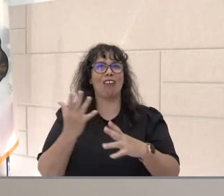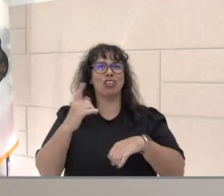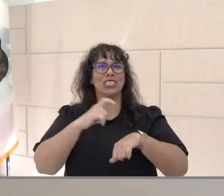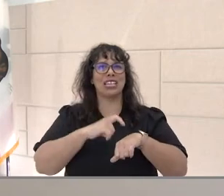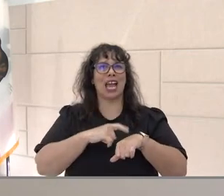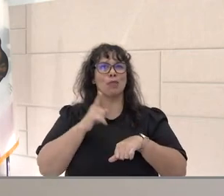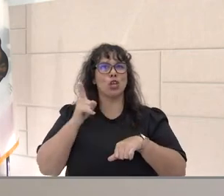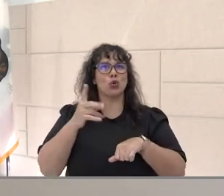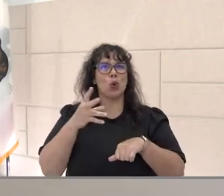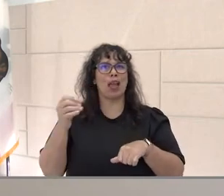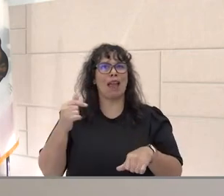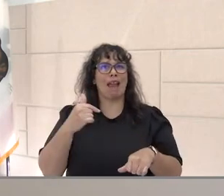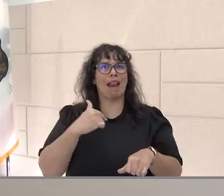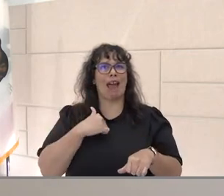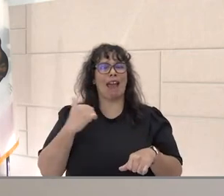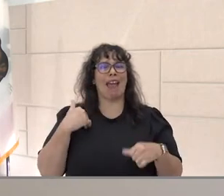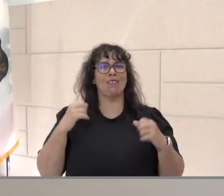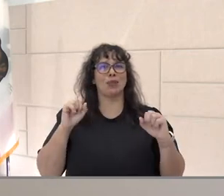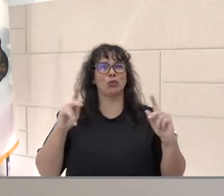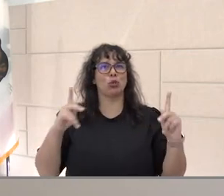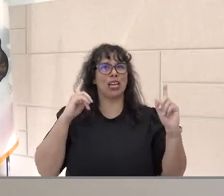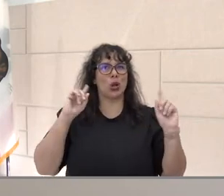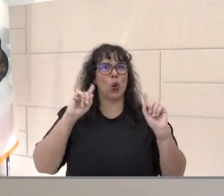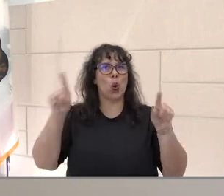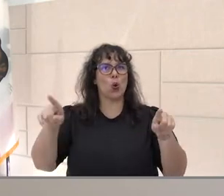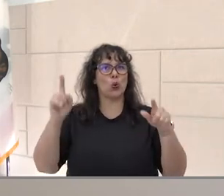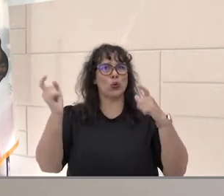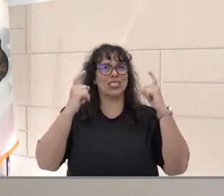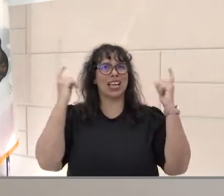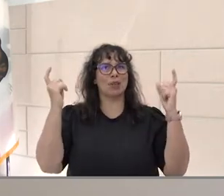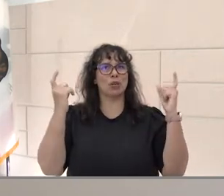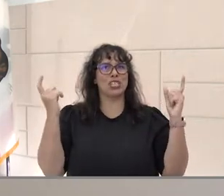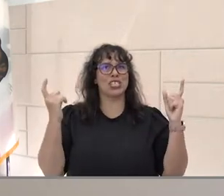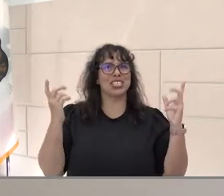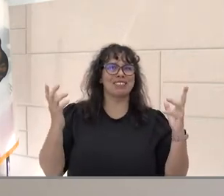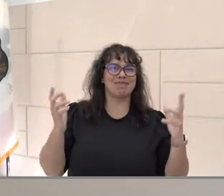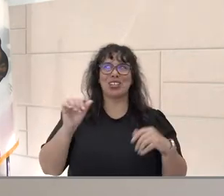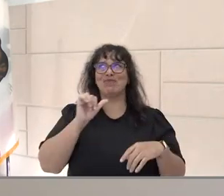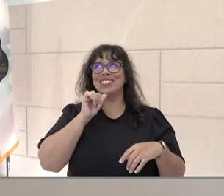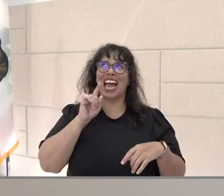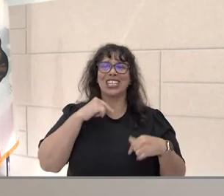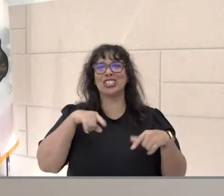នៅពេលដែលអ្នកហើយនៅខ្ញុំមានឱកាសទៅចូលរួមក្នុងការអបអរសាទរ